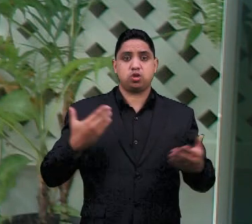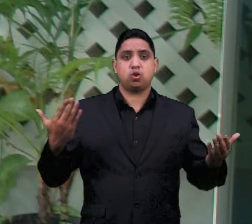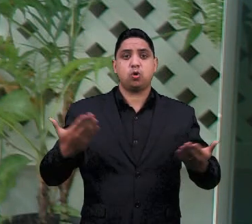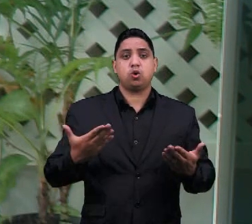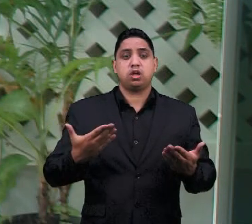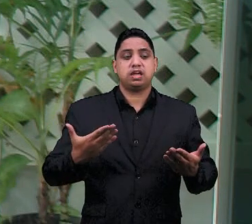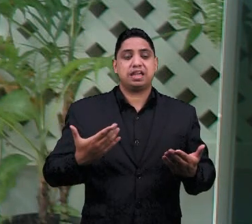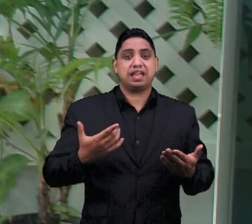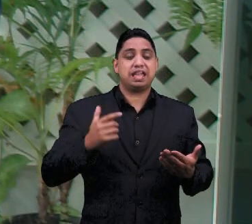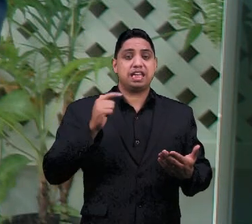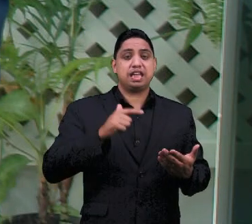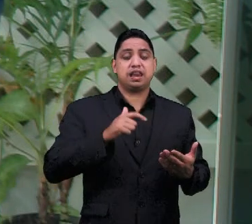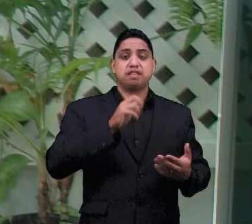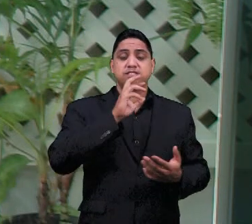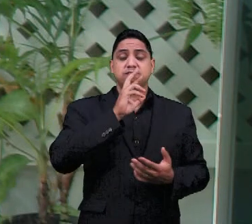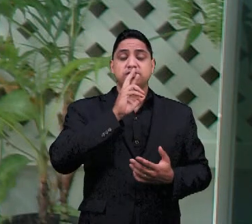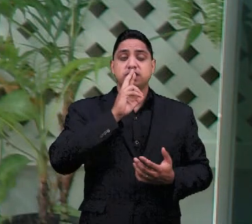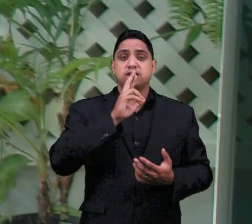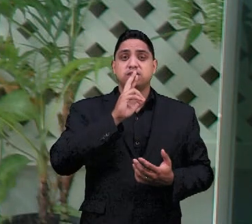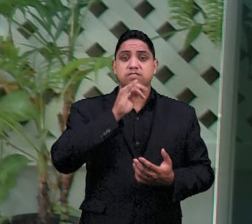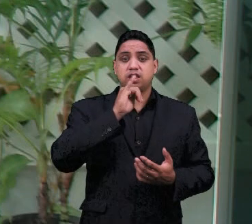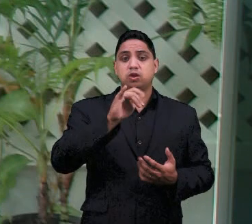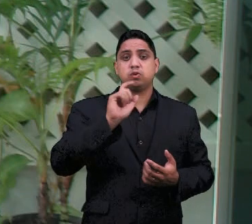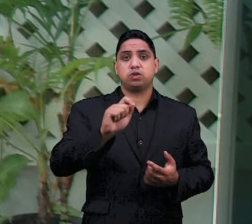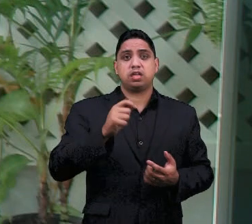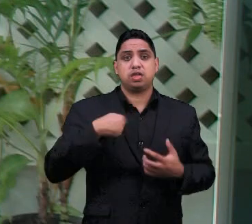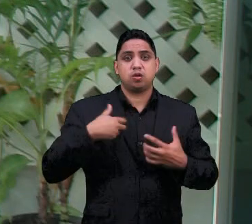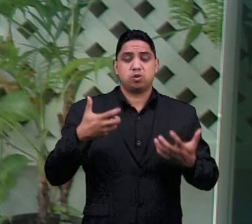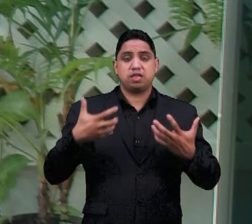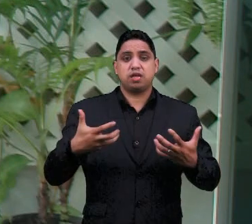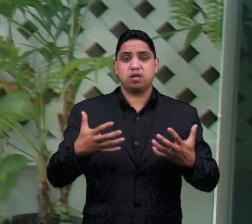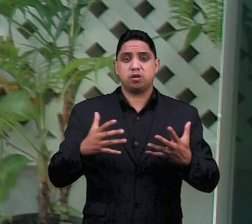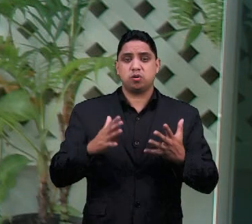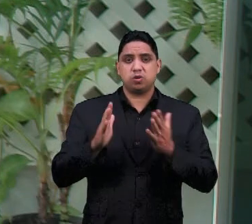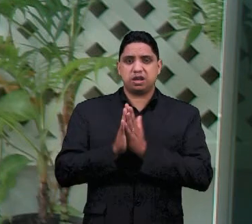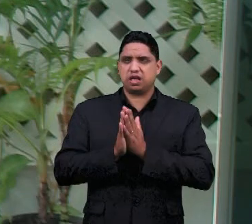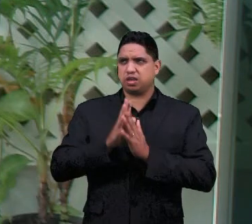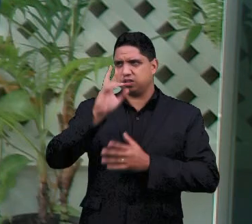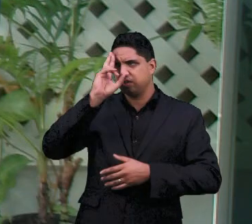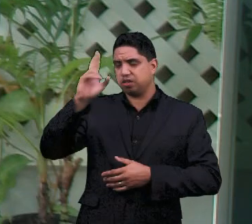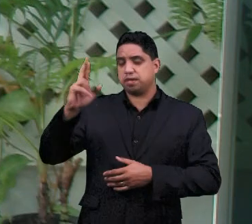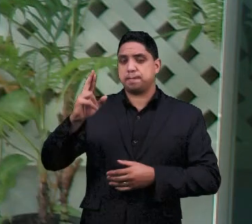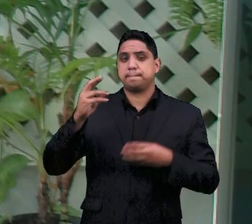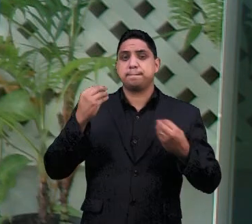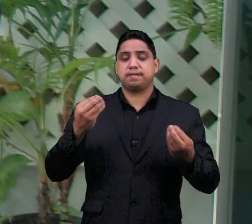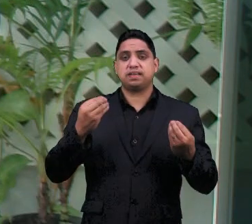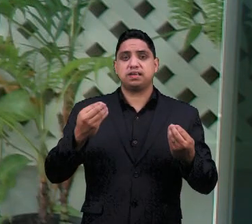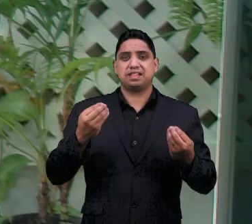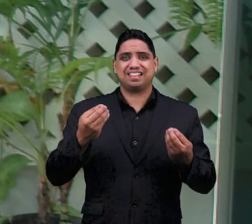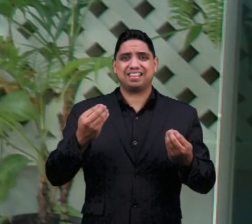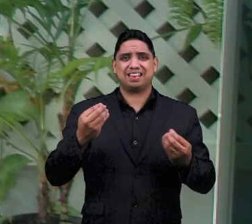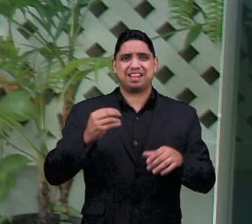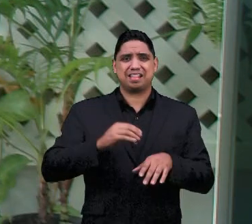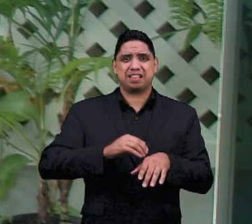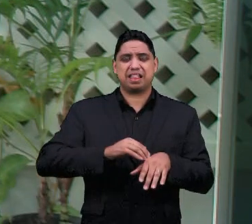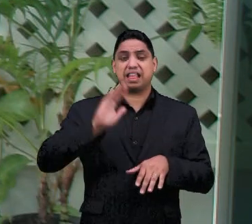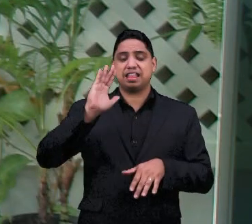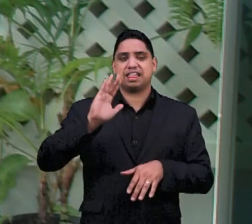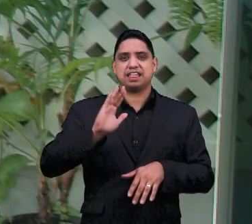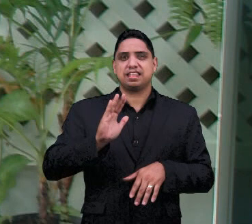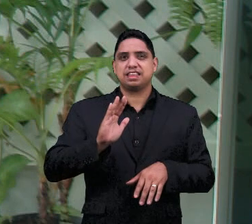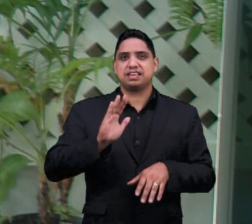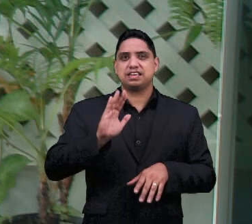appelé à participer. Et aujourd'hui, il m'a envoyé le message suivant. Je veux